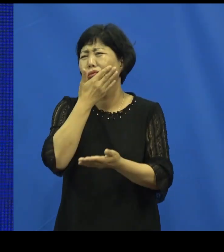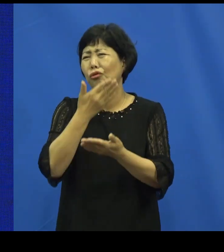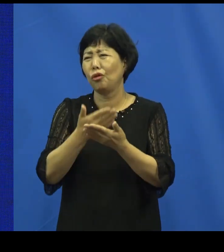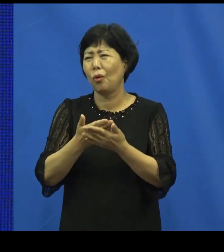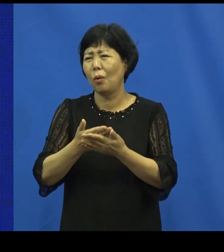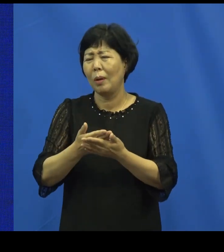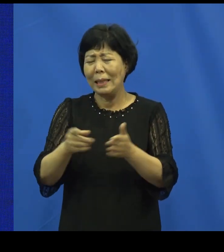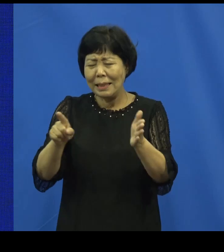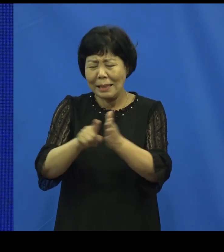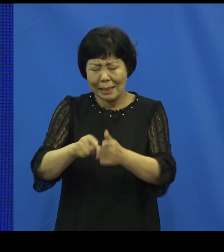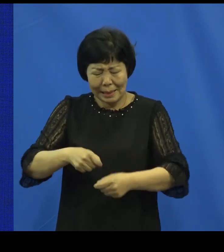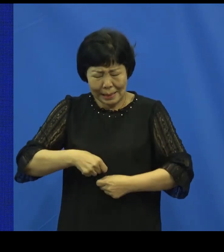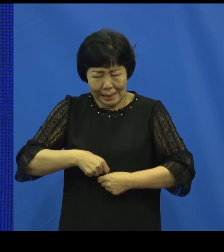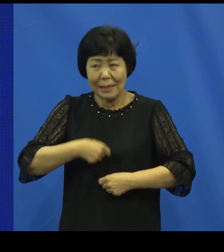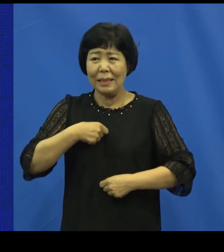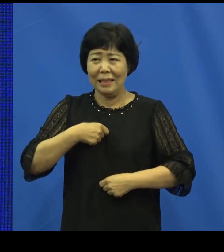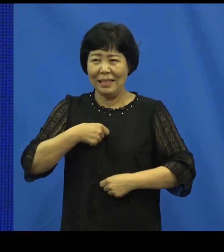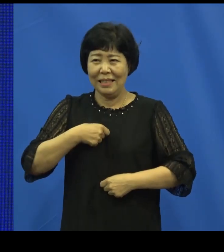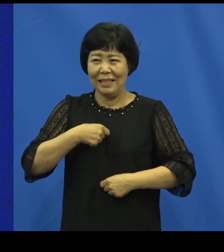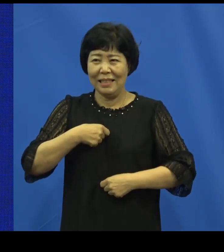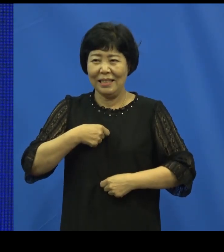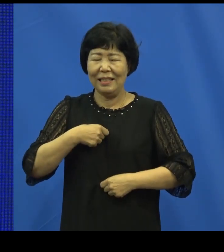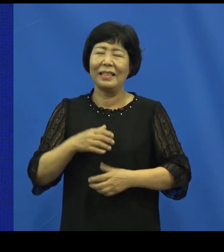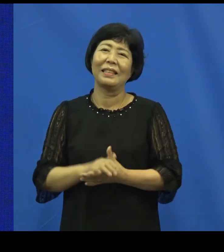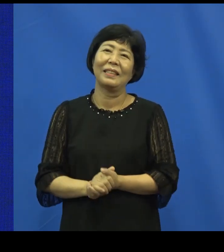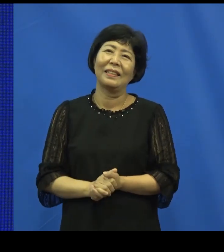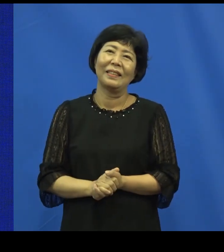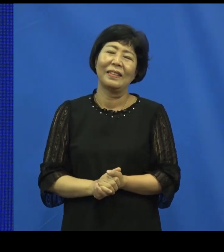신실함, 진실성.